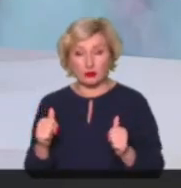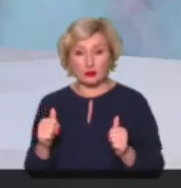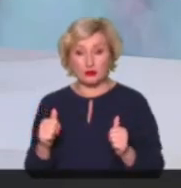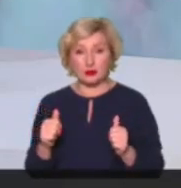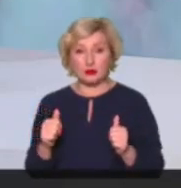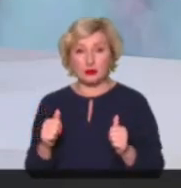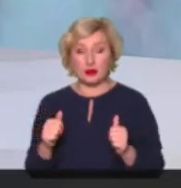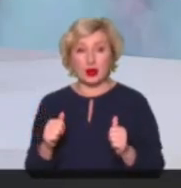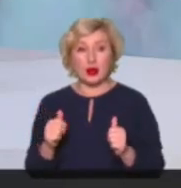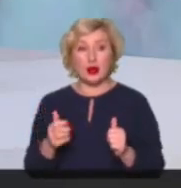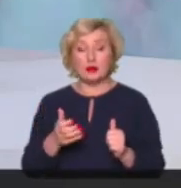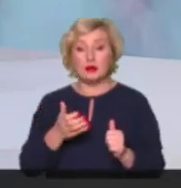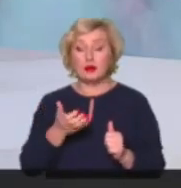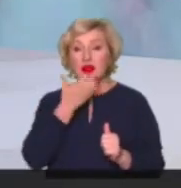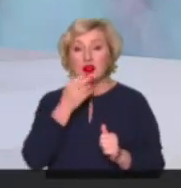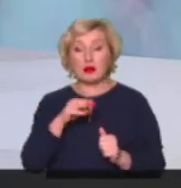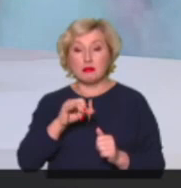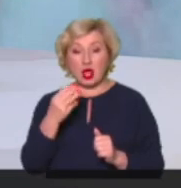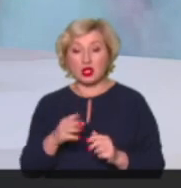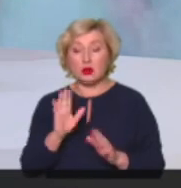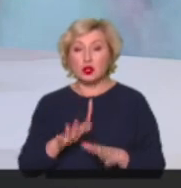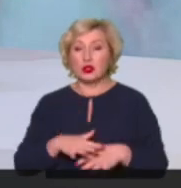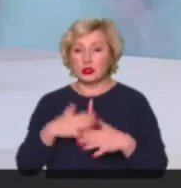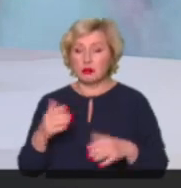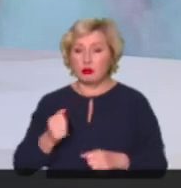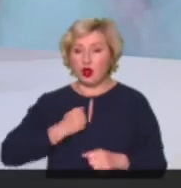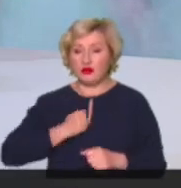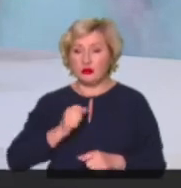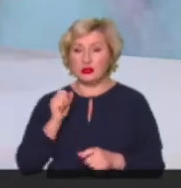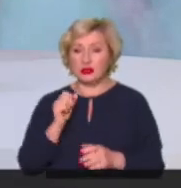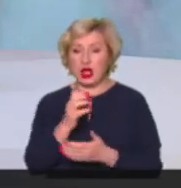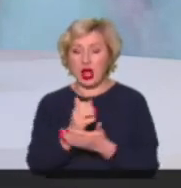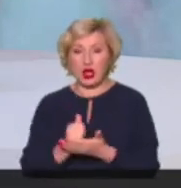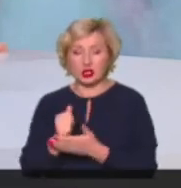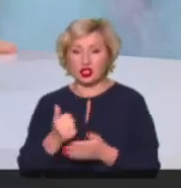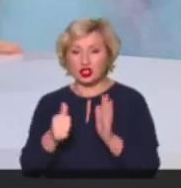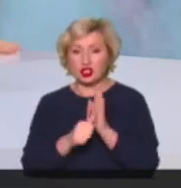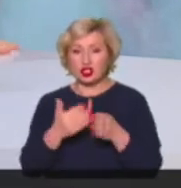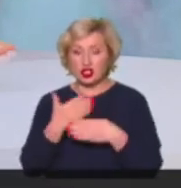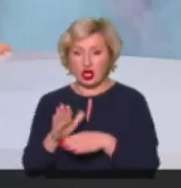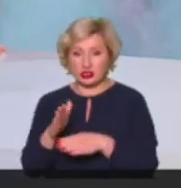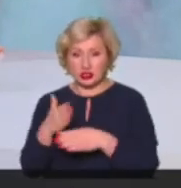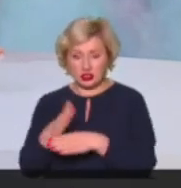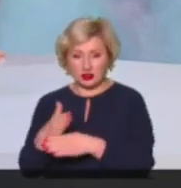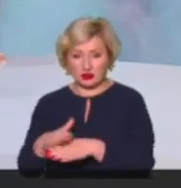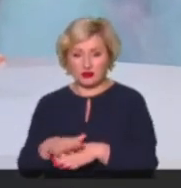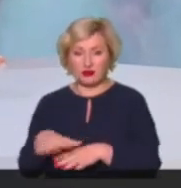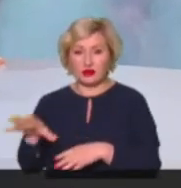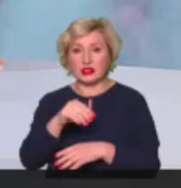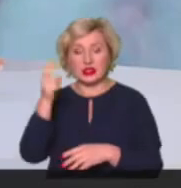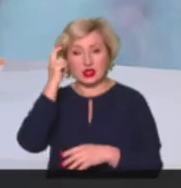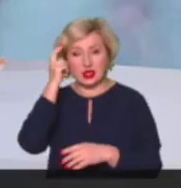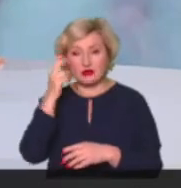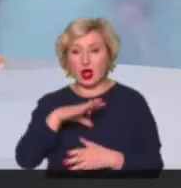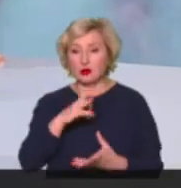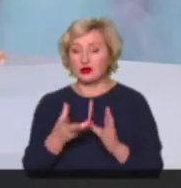скажіть мені, по Південмашу, а вже він буде насичений бойовим зарядом, розділиться, і 6 частин орешника, мало не весь Київ, або якийсь, або